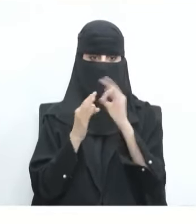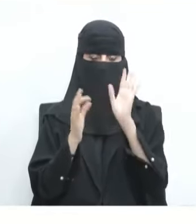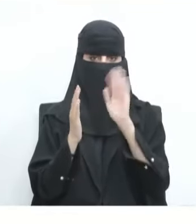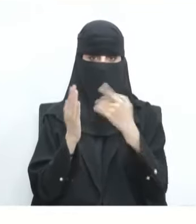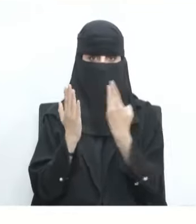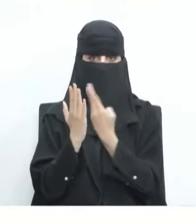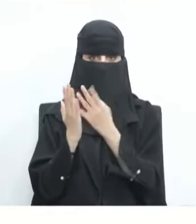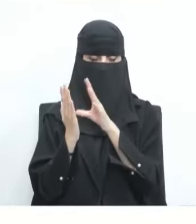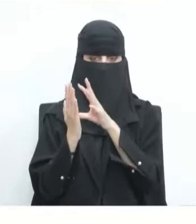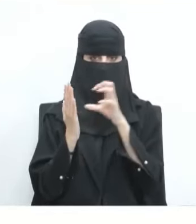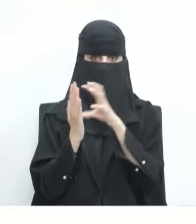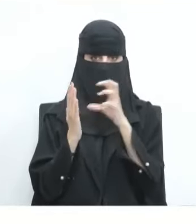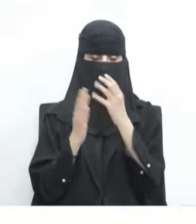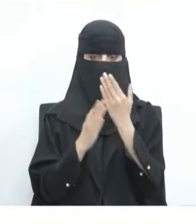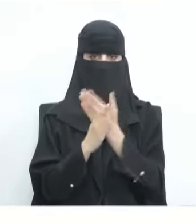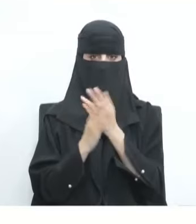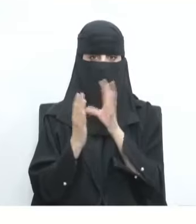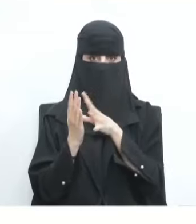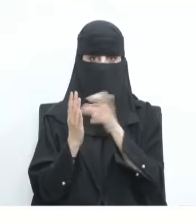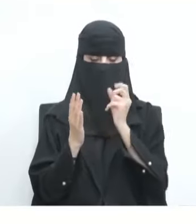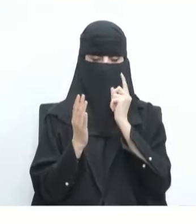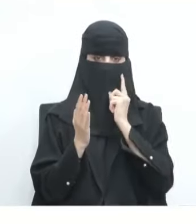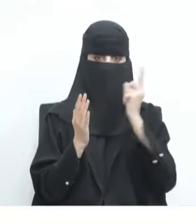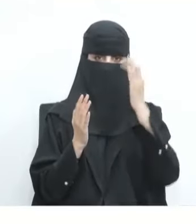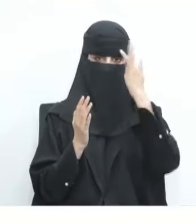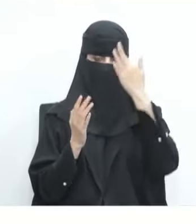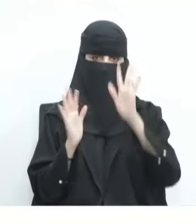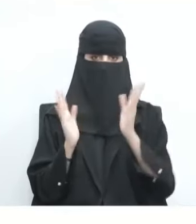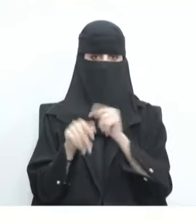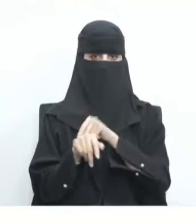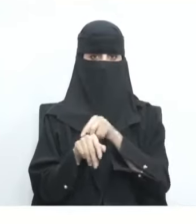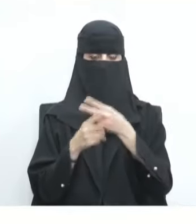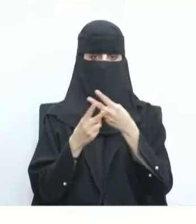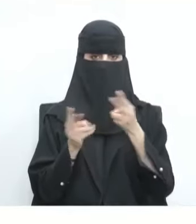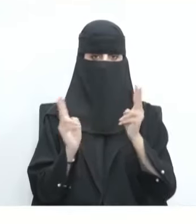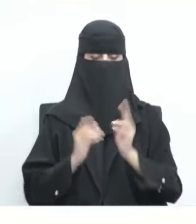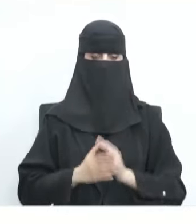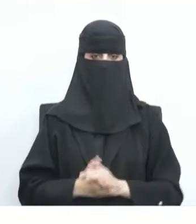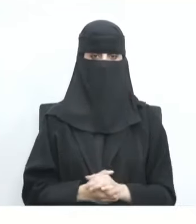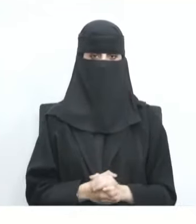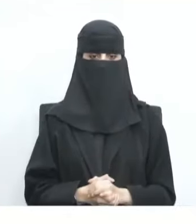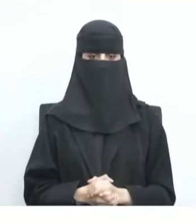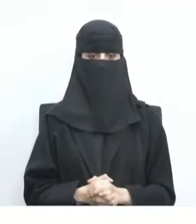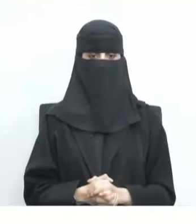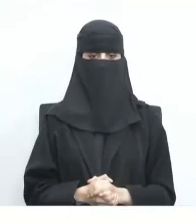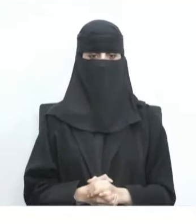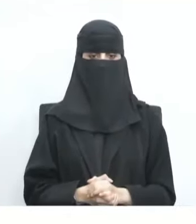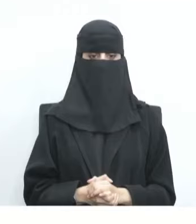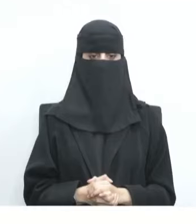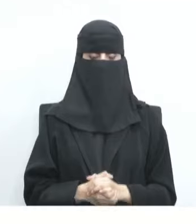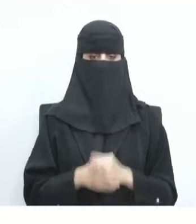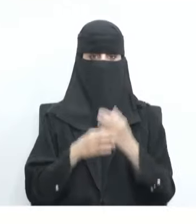في اعلى هذه الصفحه بامكانك ان تعود اليه وتطلع على ما وضع في داخله